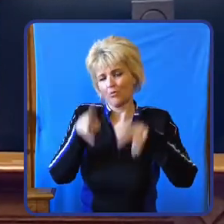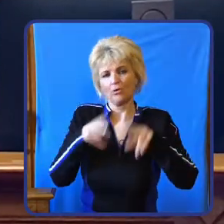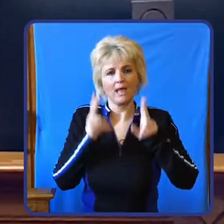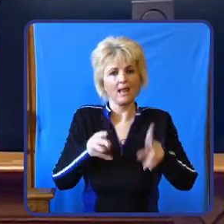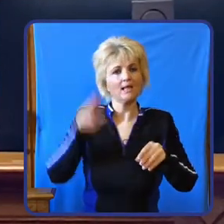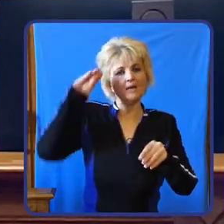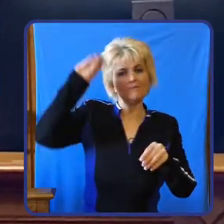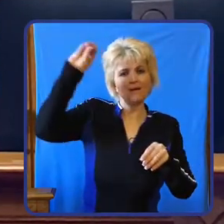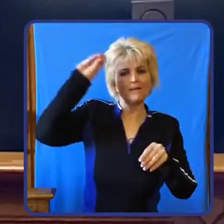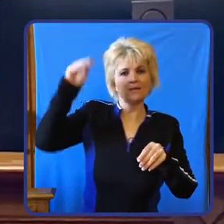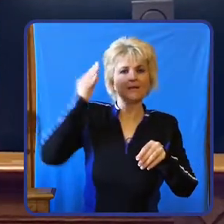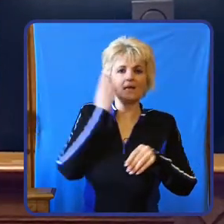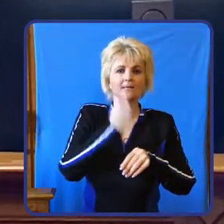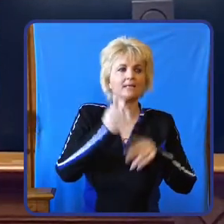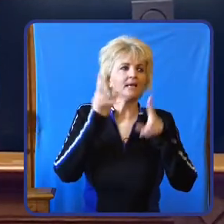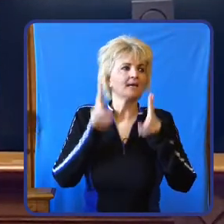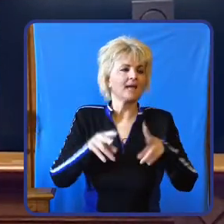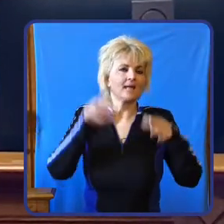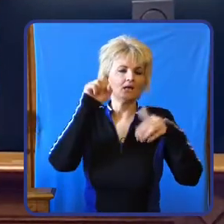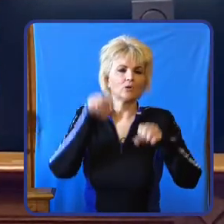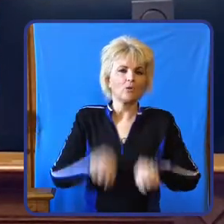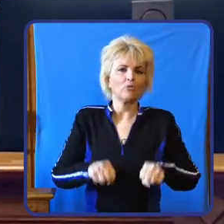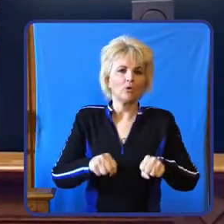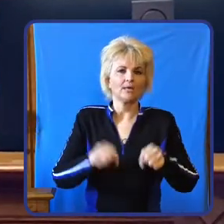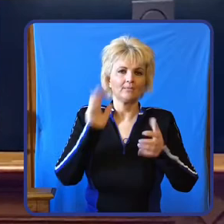feljelentéshez nagyon komoly bizonyíték, de azt gondolom, hogy akár a